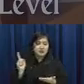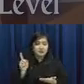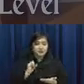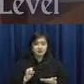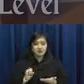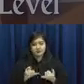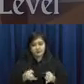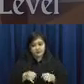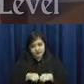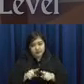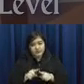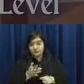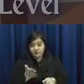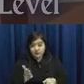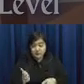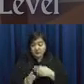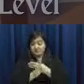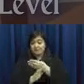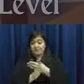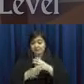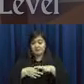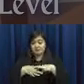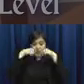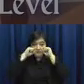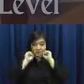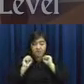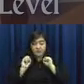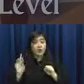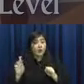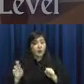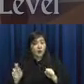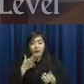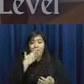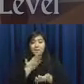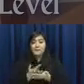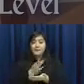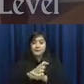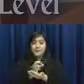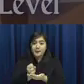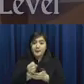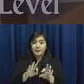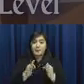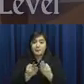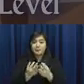Yung bread of sorrow o yung maayos na relationship ng pamilya nyo sa Diyos.